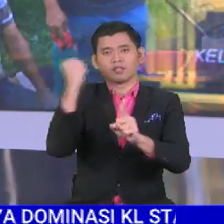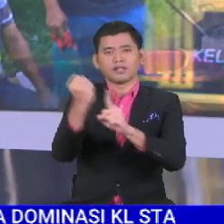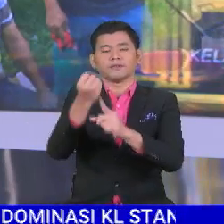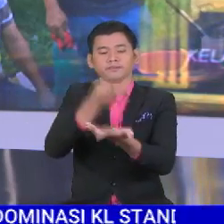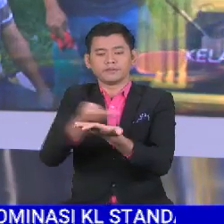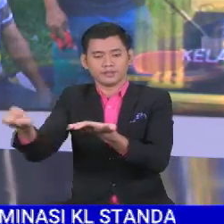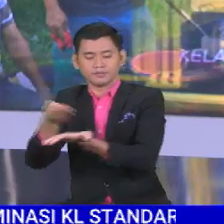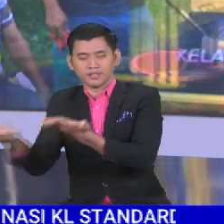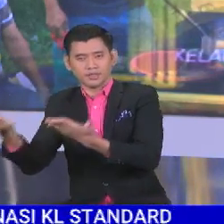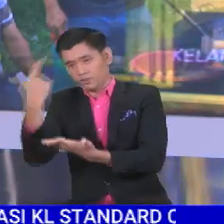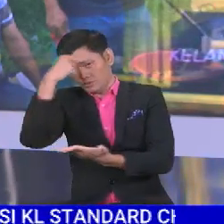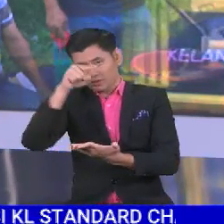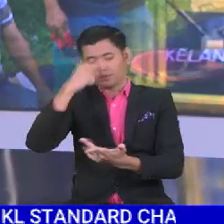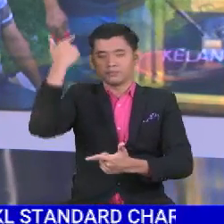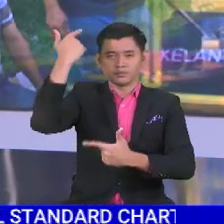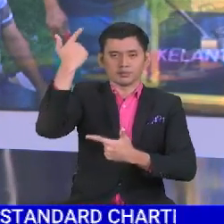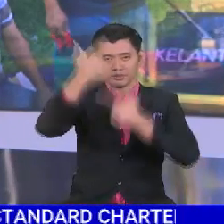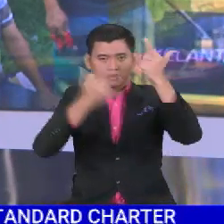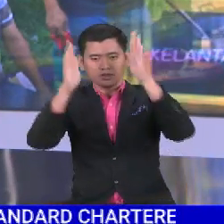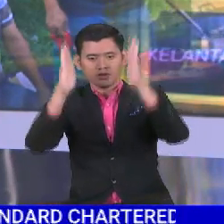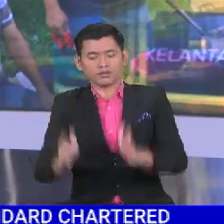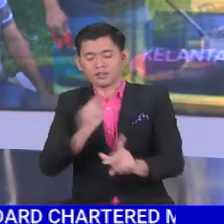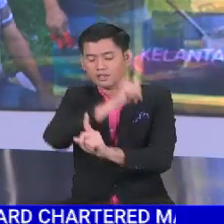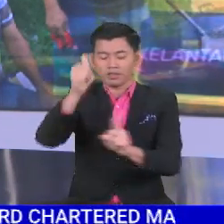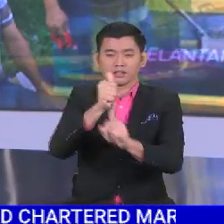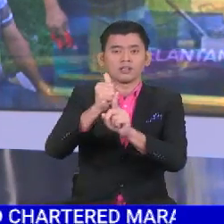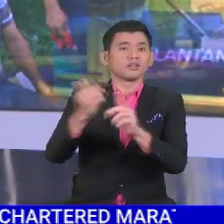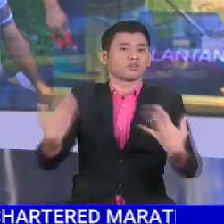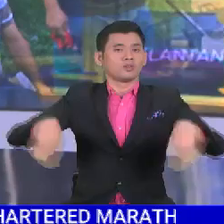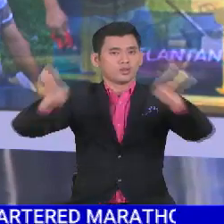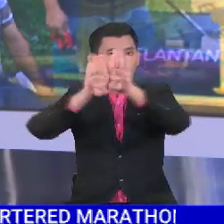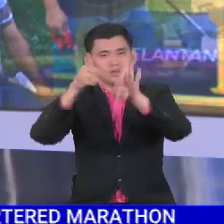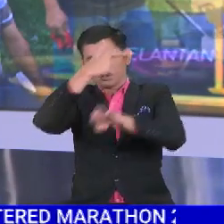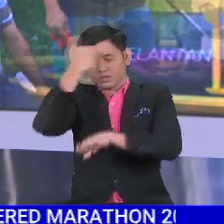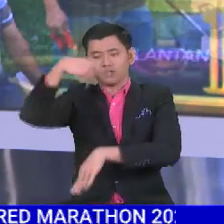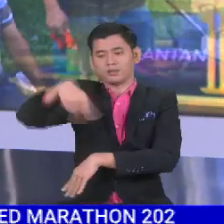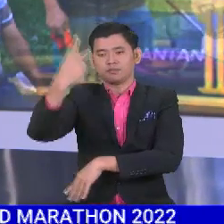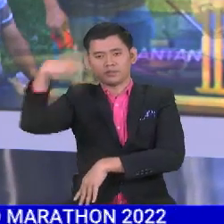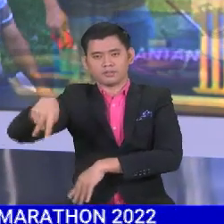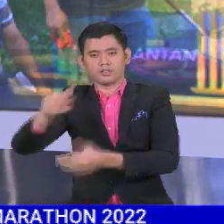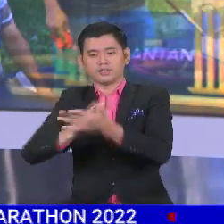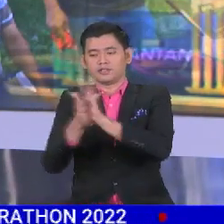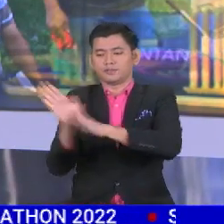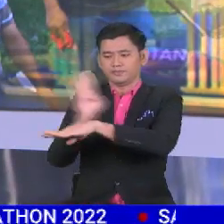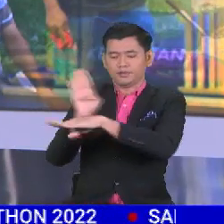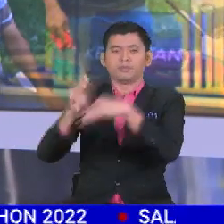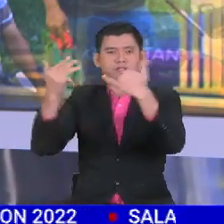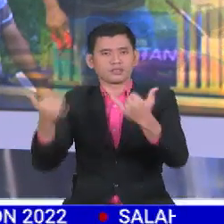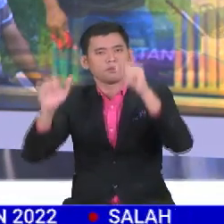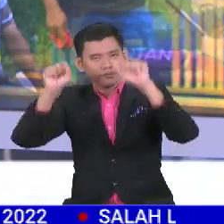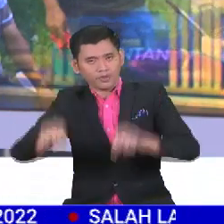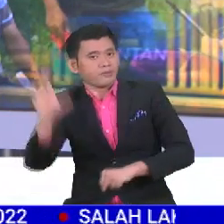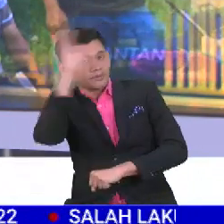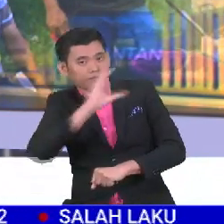pengunjung. Sejak dibuka semula Januari lalu setelah diarah tutup selaras Perintah Kawalan Pergerakan, peniaga kembali bernafas untuk